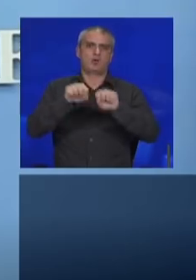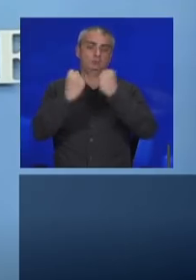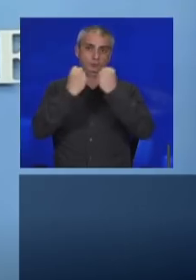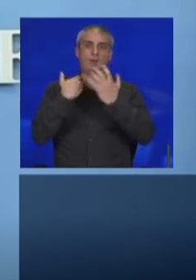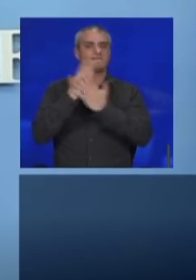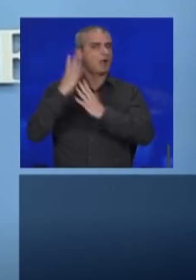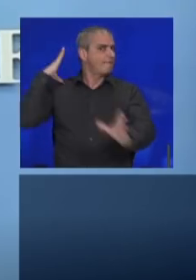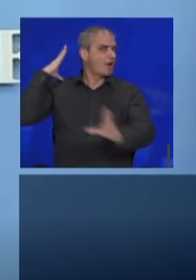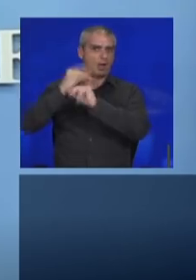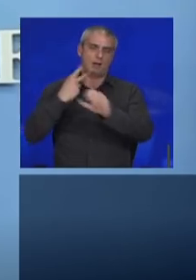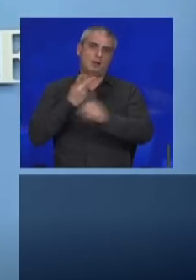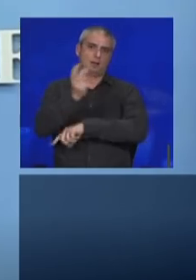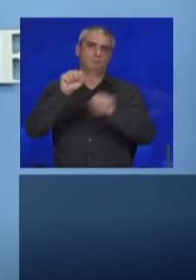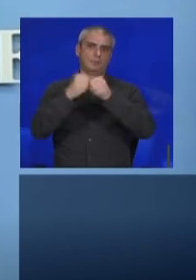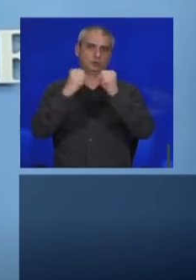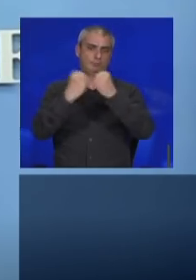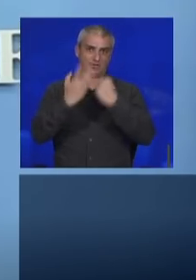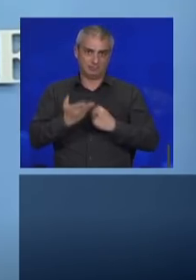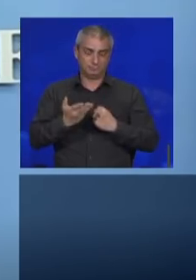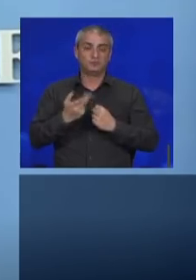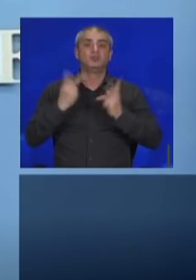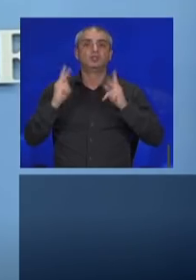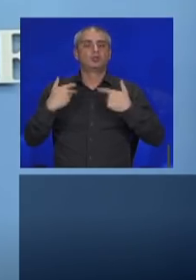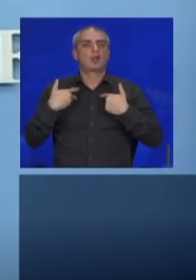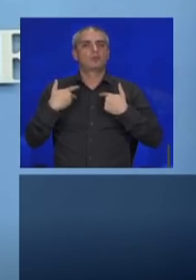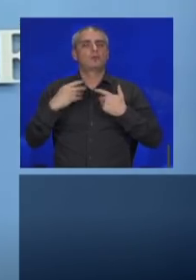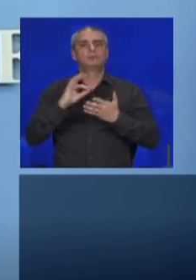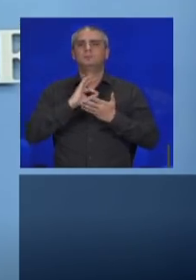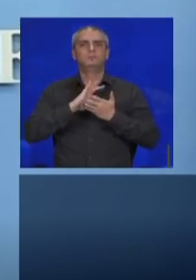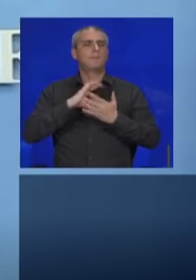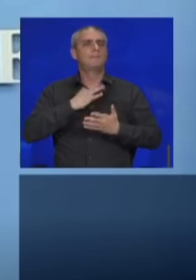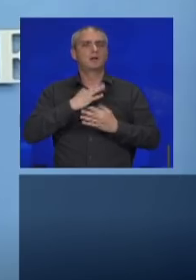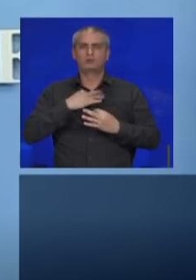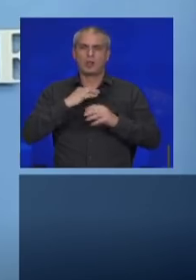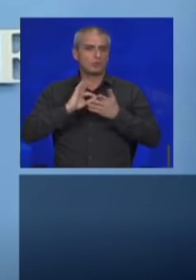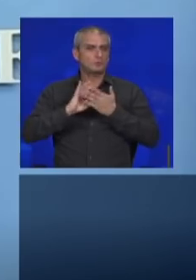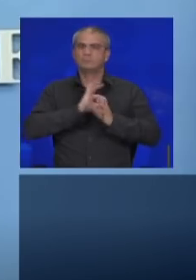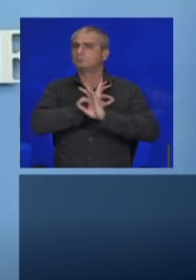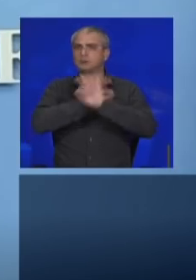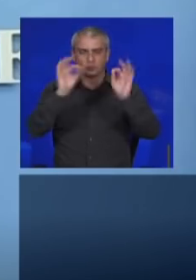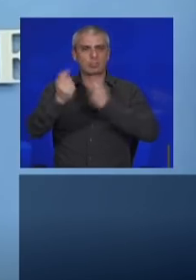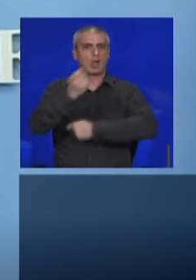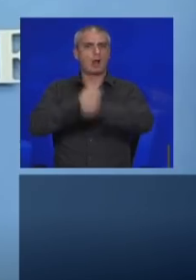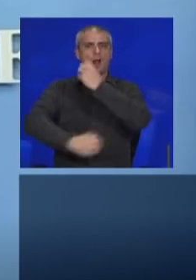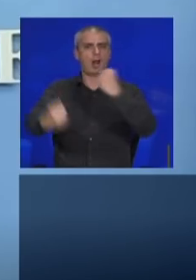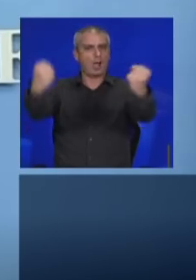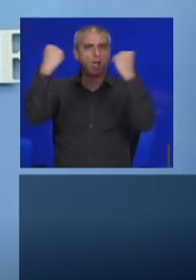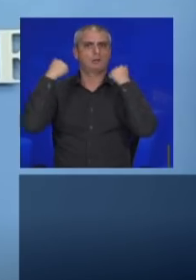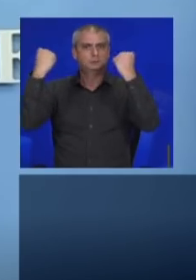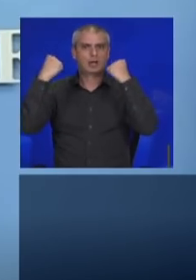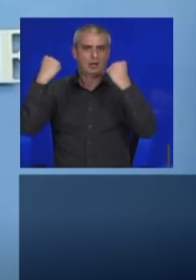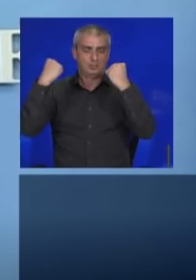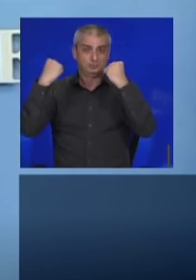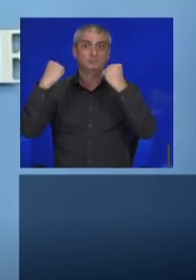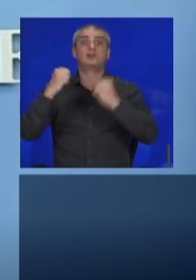בעבר. יש לנו מערכת בריאות מצוינת, יש לנו כלכלה חזקה ואיתנה, והכי